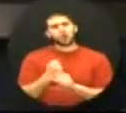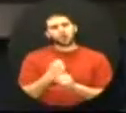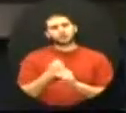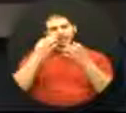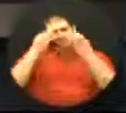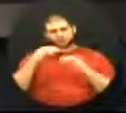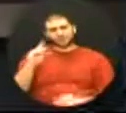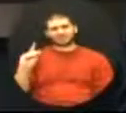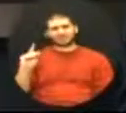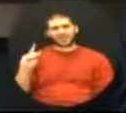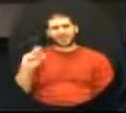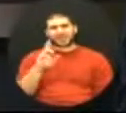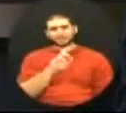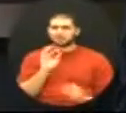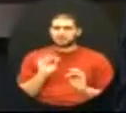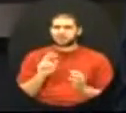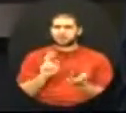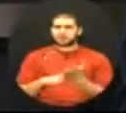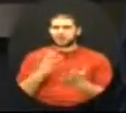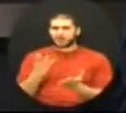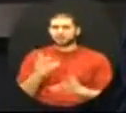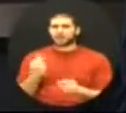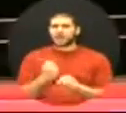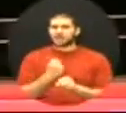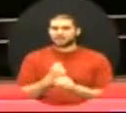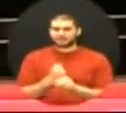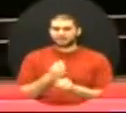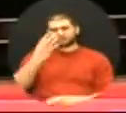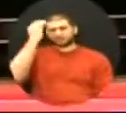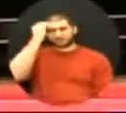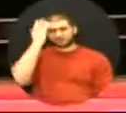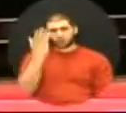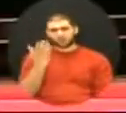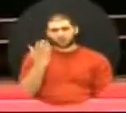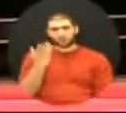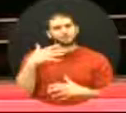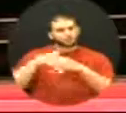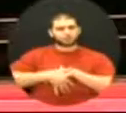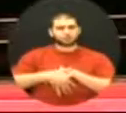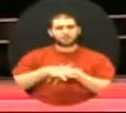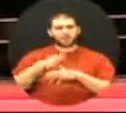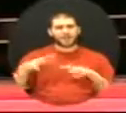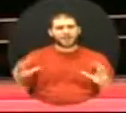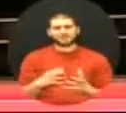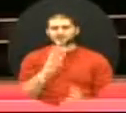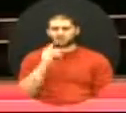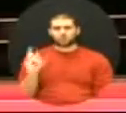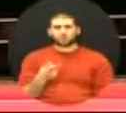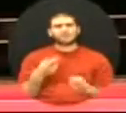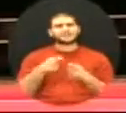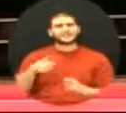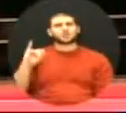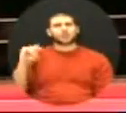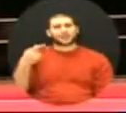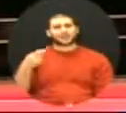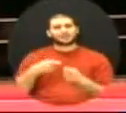לכבודה של דליה, שבאמת מגיע לה מה שהיא עושה וזוכרת את, ומשפיעה על החברה הישראלית כולה. חבר הכנסת יהודה גליק,